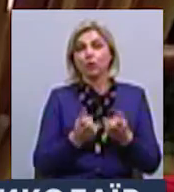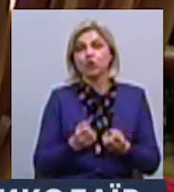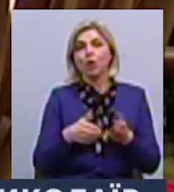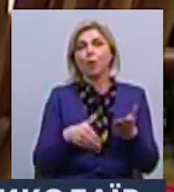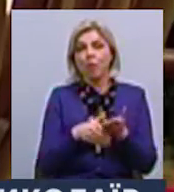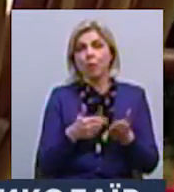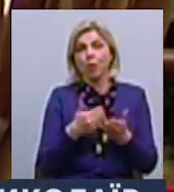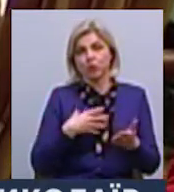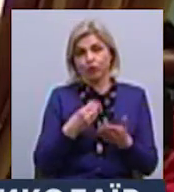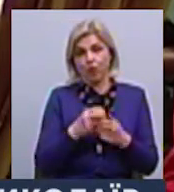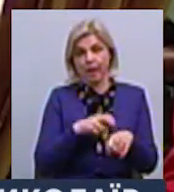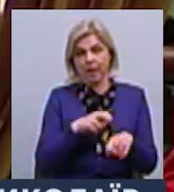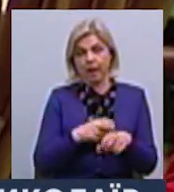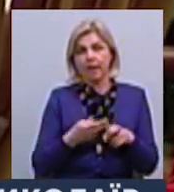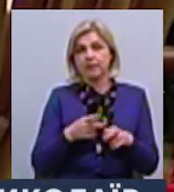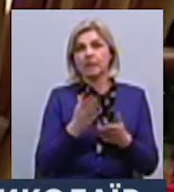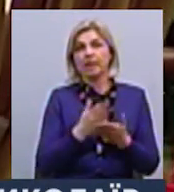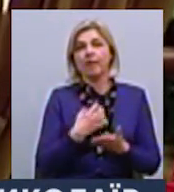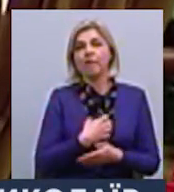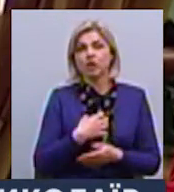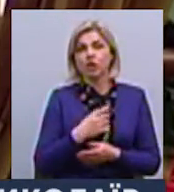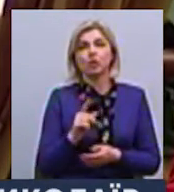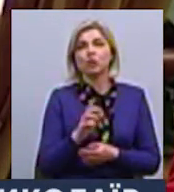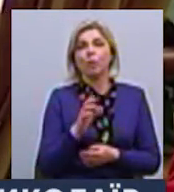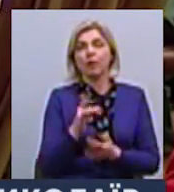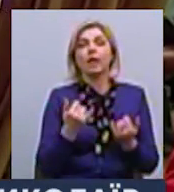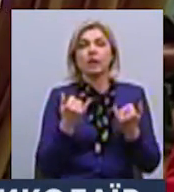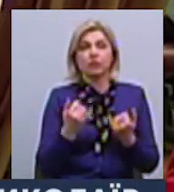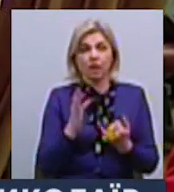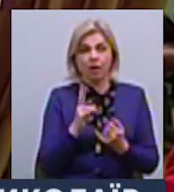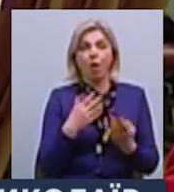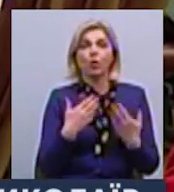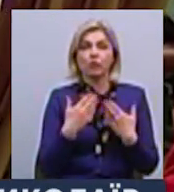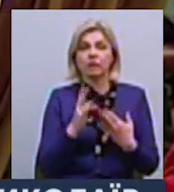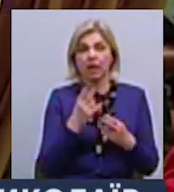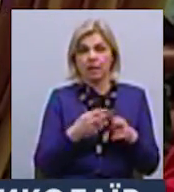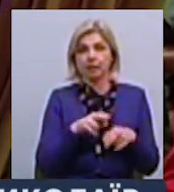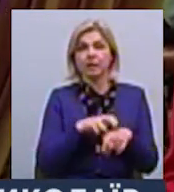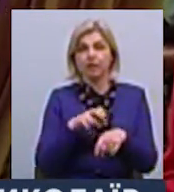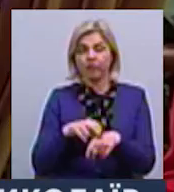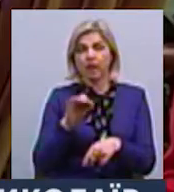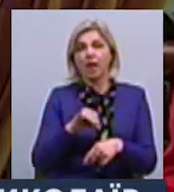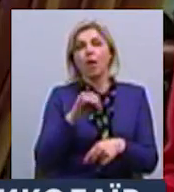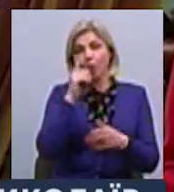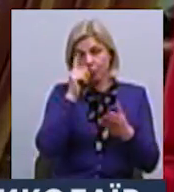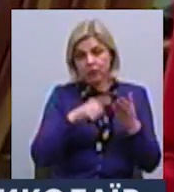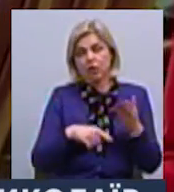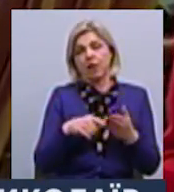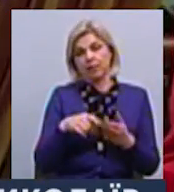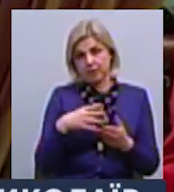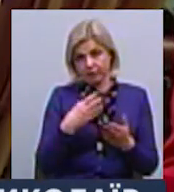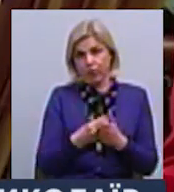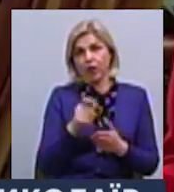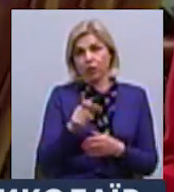свого лікаря. То це є дуже важливо, щоб вже підходили до цього. Лікарі переконували пацієнтів, які приходять до